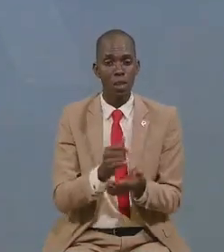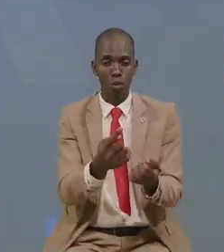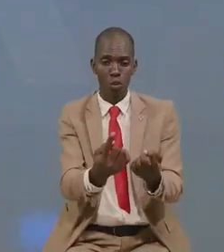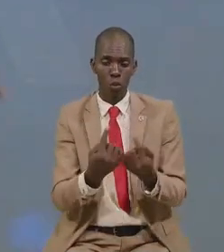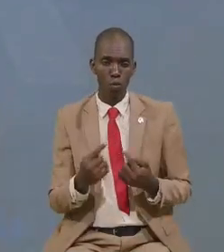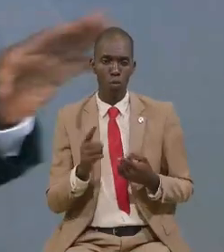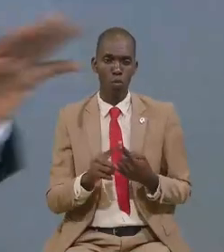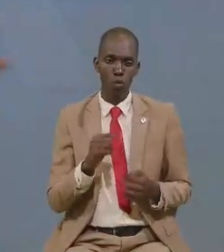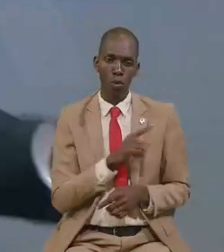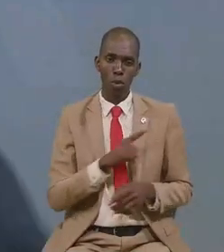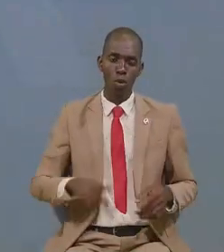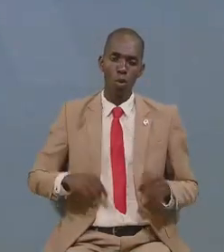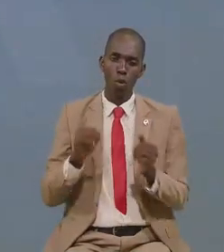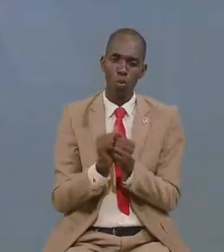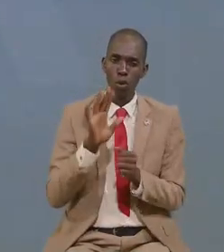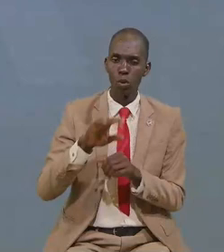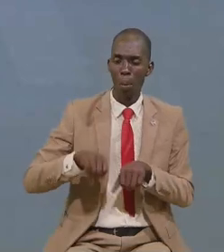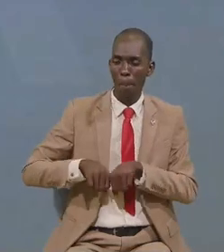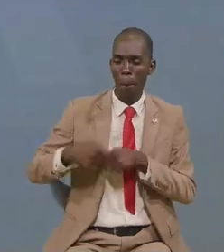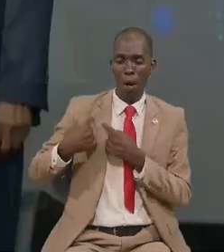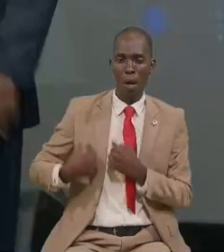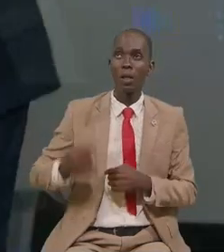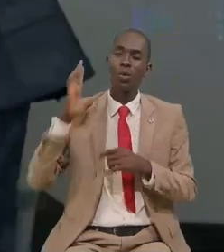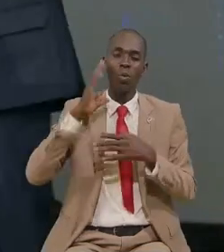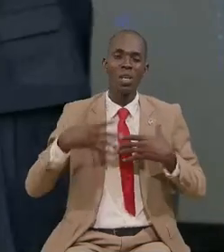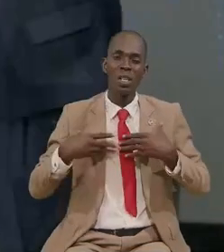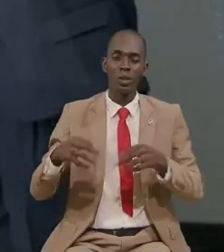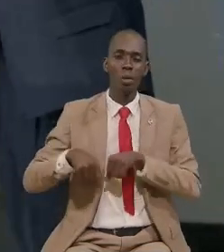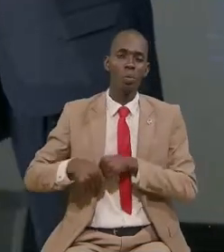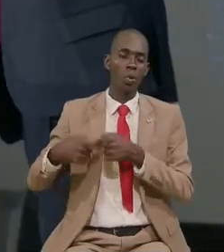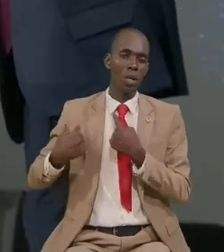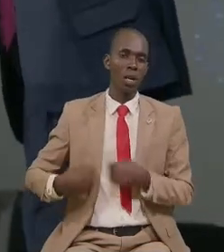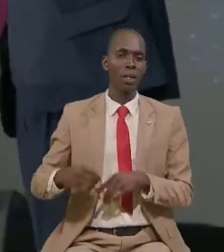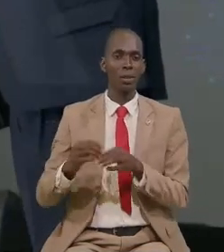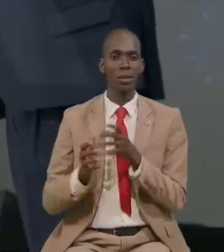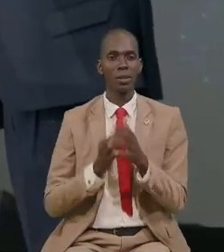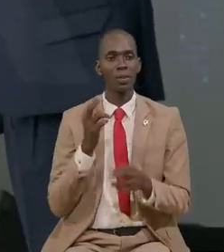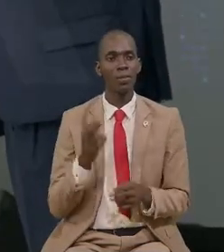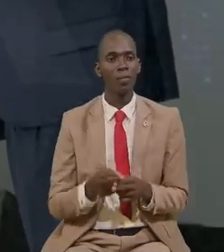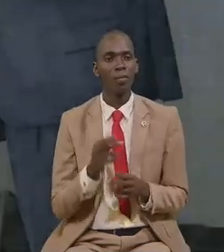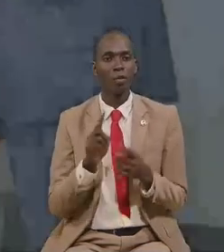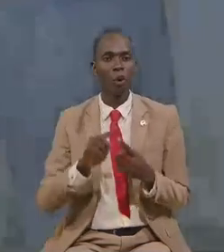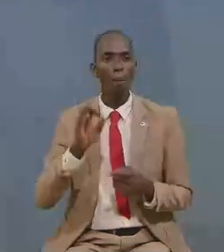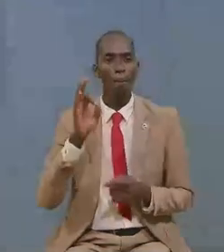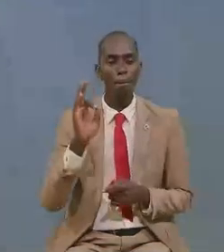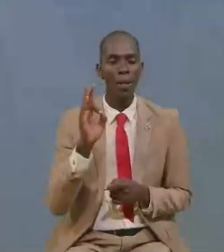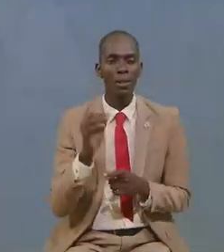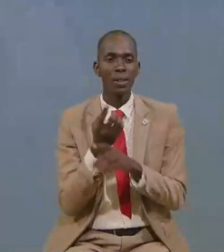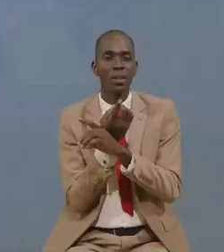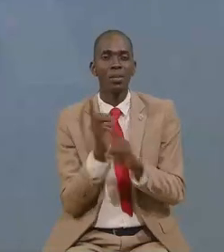cœur brisé, il va guérir ton cœur brisé au nom de Jésus. Et il dit, pour prêcher, pour